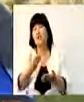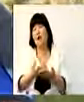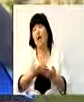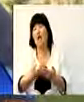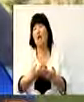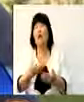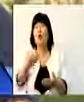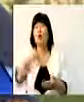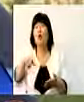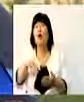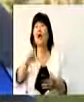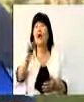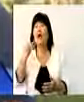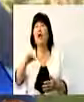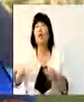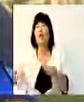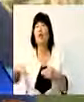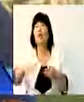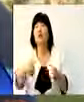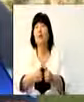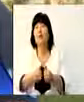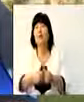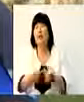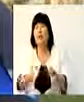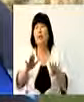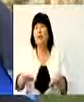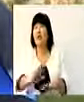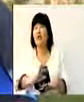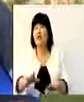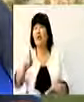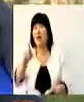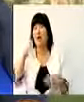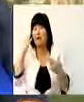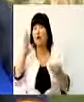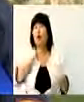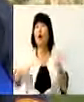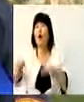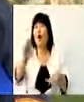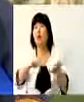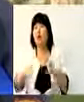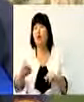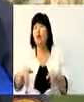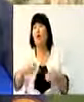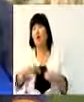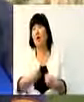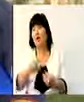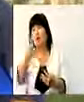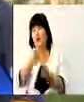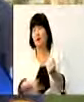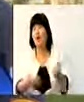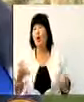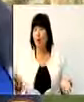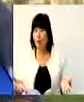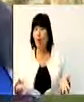Қызылорда қаласындағы Арай мөлтек ауданының тұсында бір белгіленген жерден бір азамат суға батып қайғылы жағдайға ұшырады.